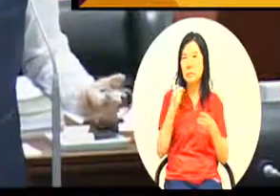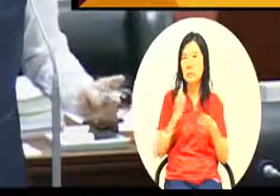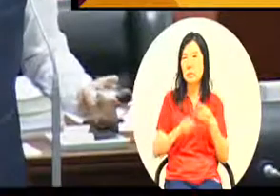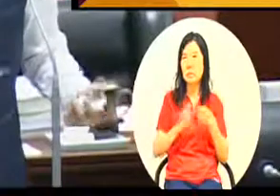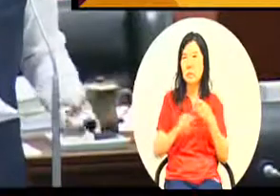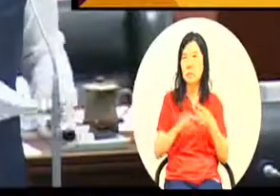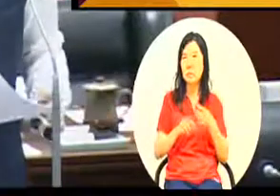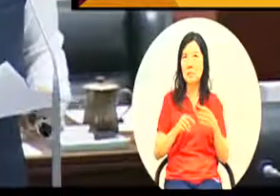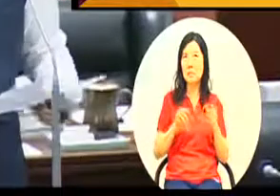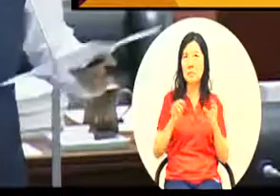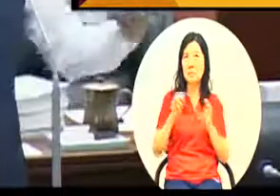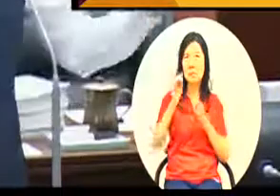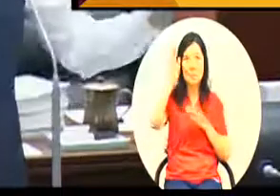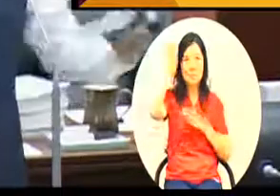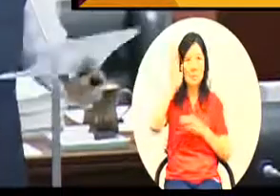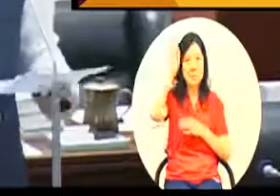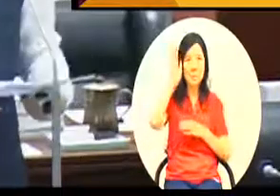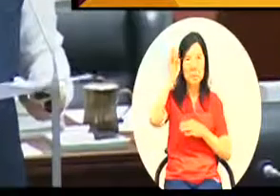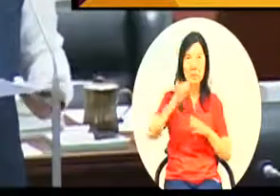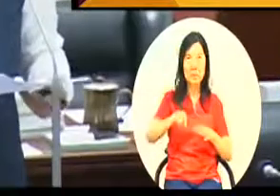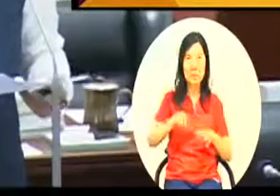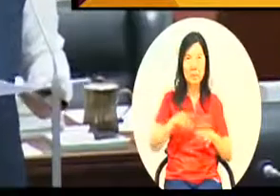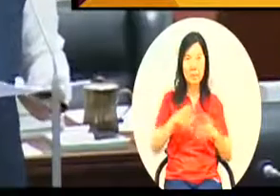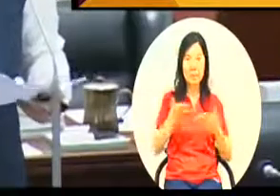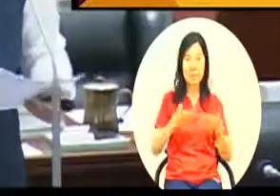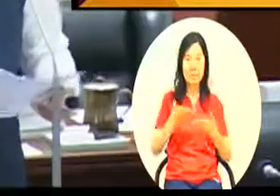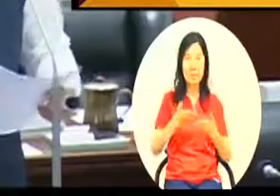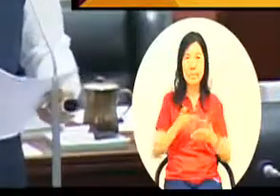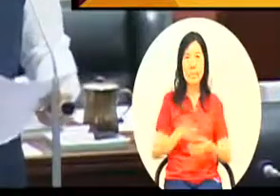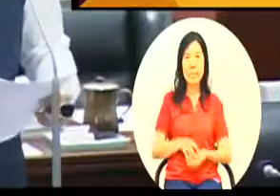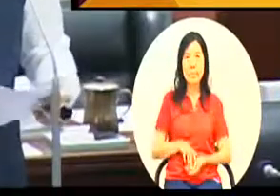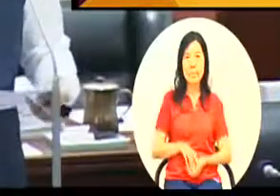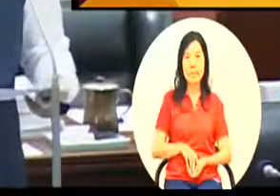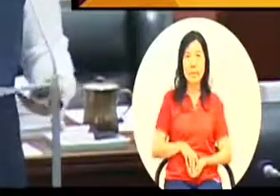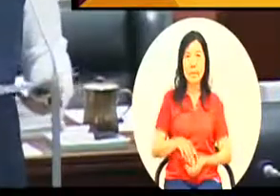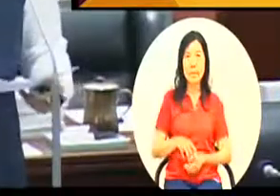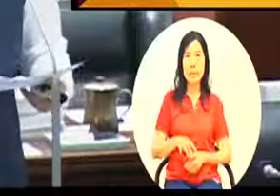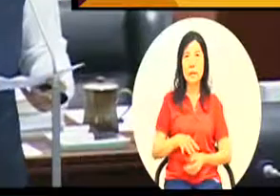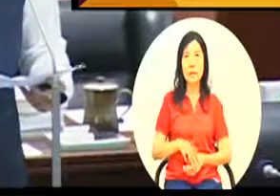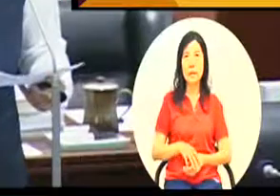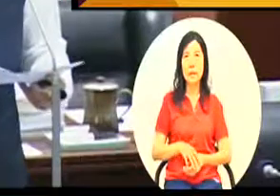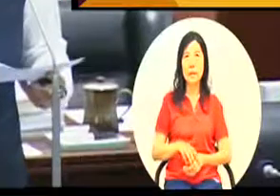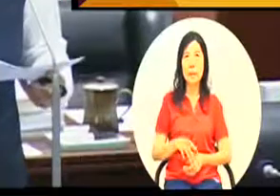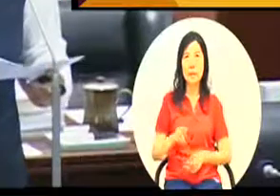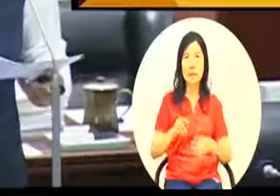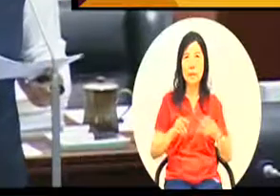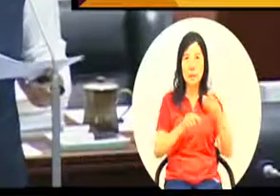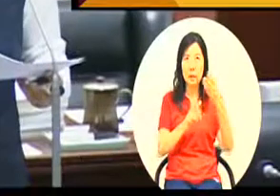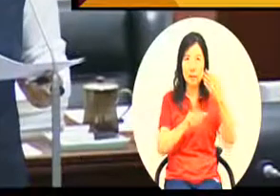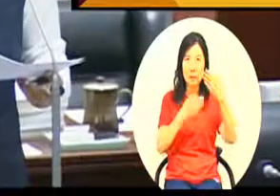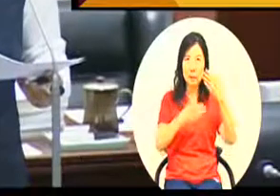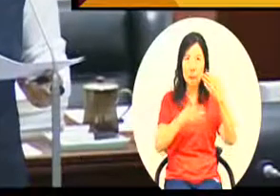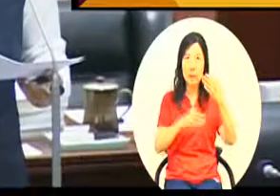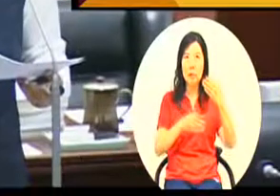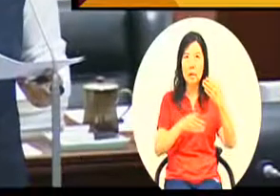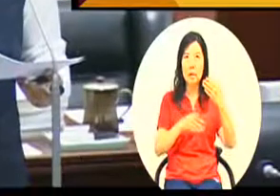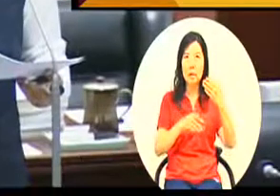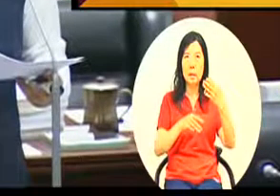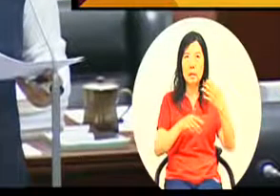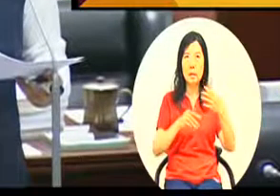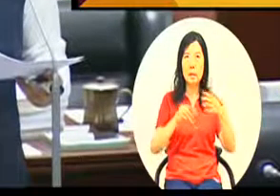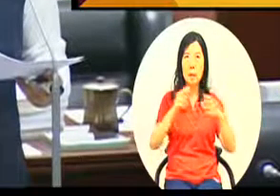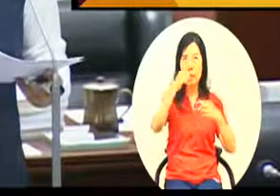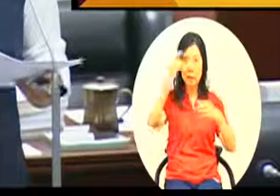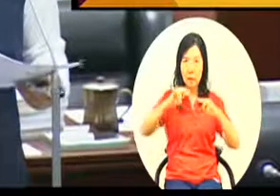天马行空了。那尤其这一点，有关于毒品除罪化，这个在4月9号这个司改